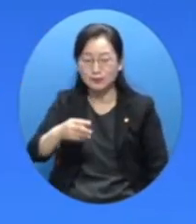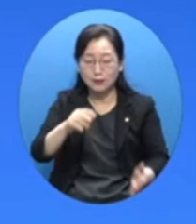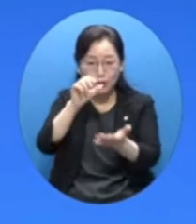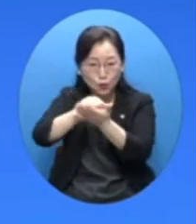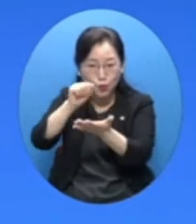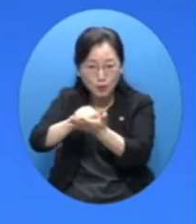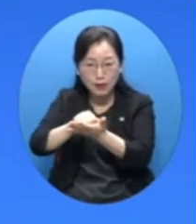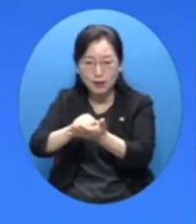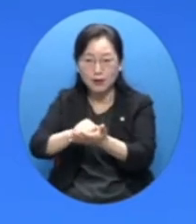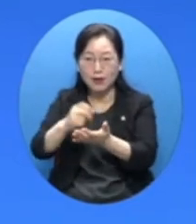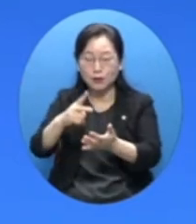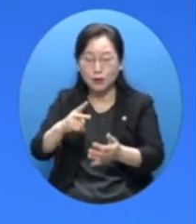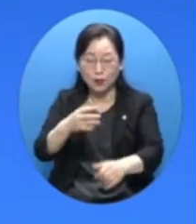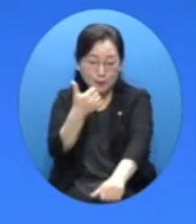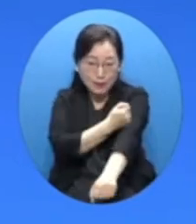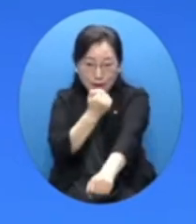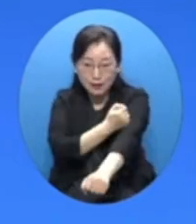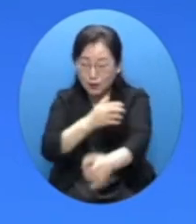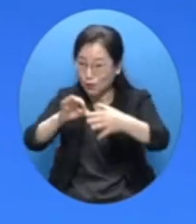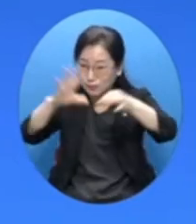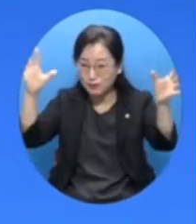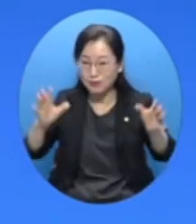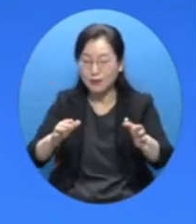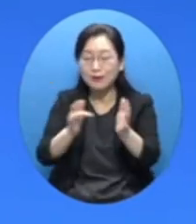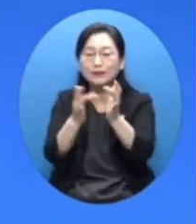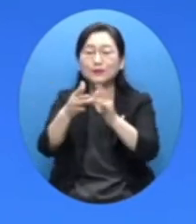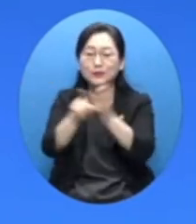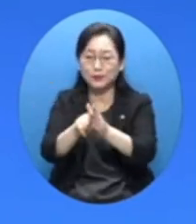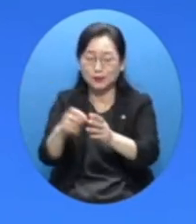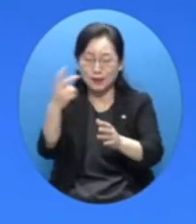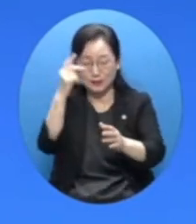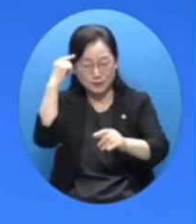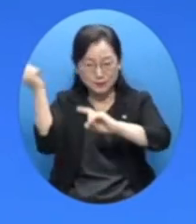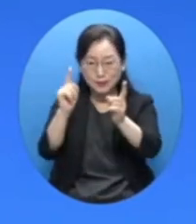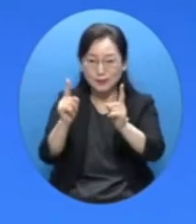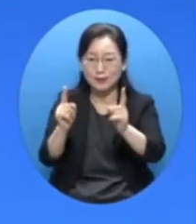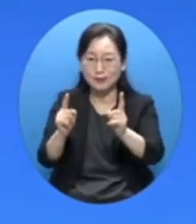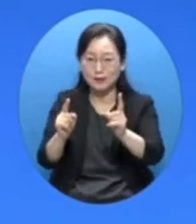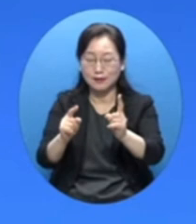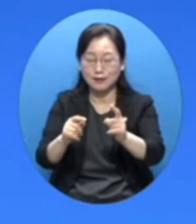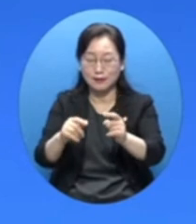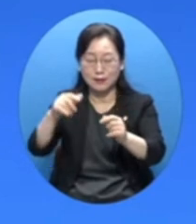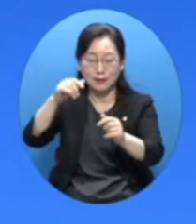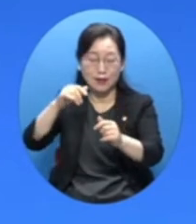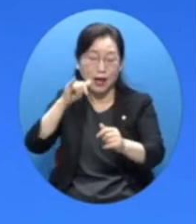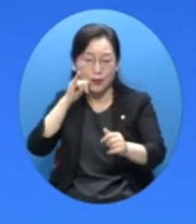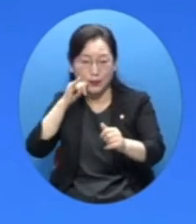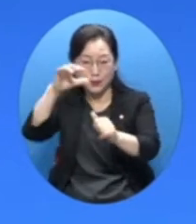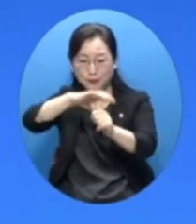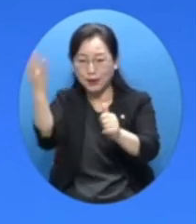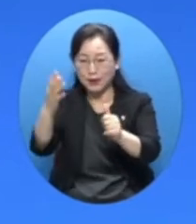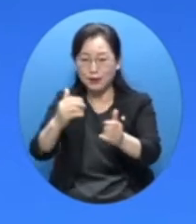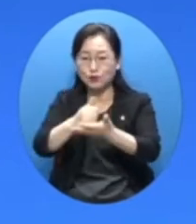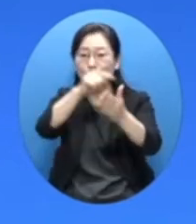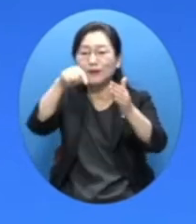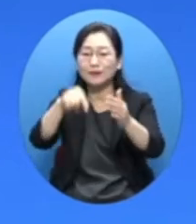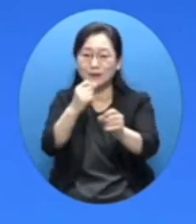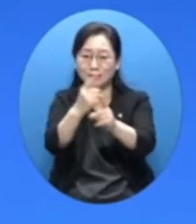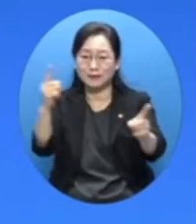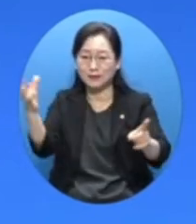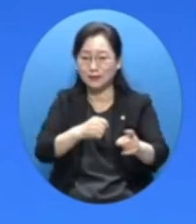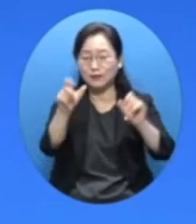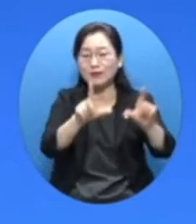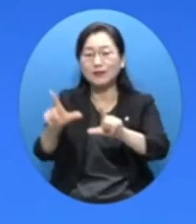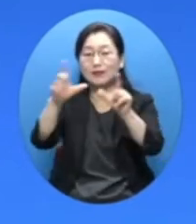도박 중독이든지 막둥이든지 예수 믿고 다시 일어나서 중도에서 사람 맞고 주님 안에서 승리의 삶을 살아가는